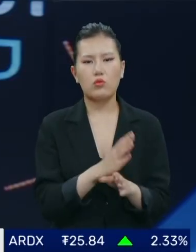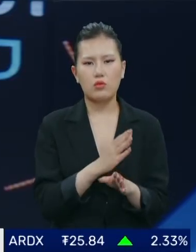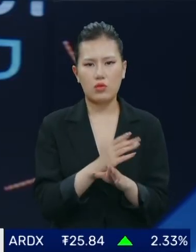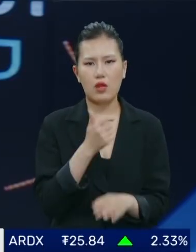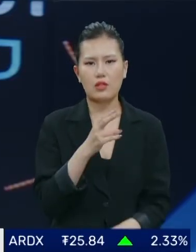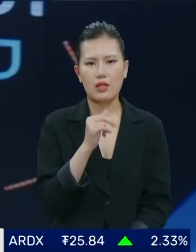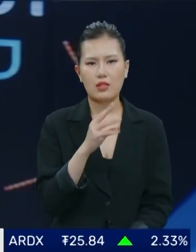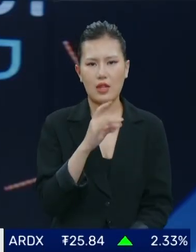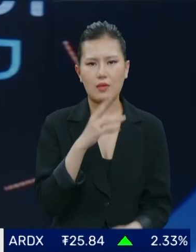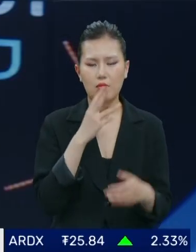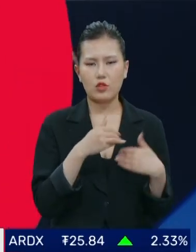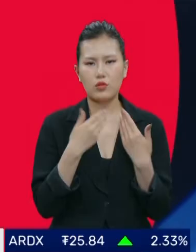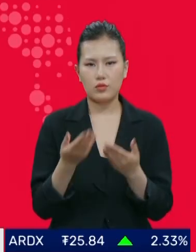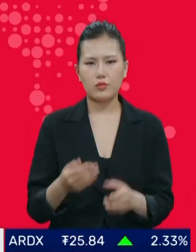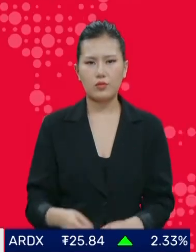мэдээлнэ.